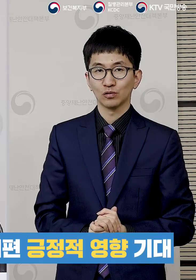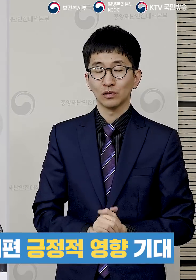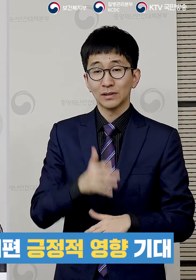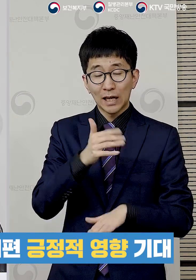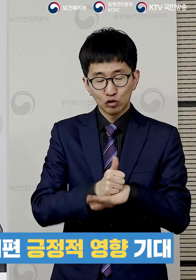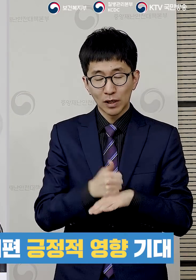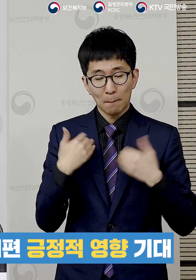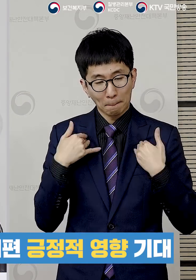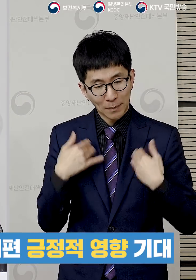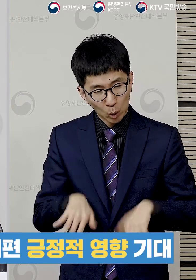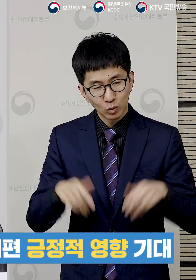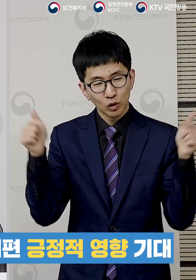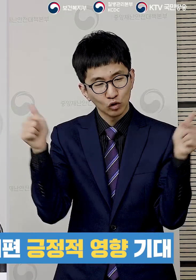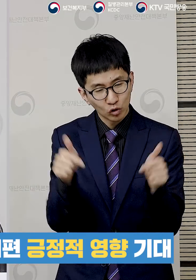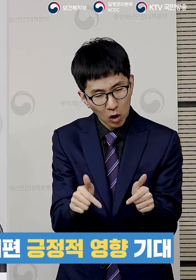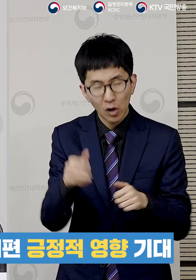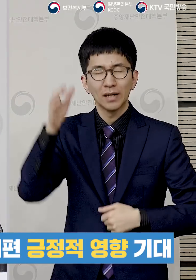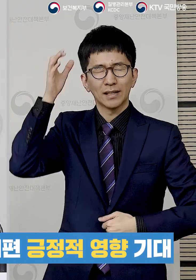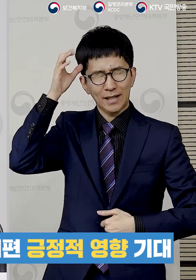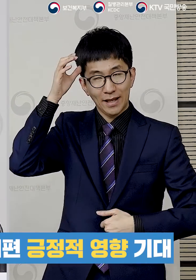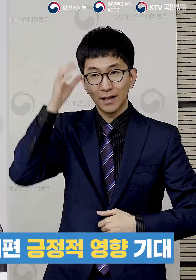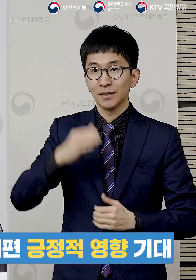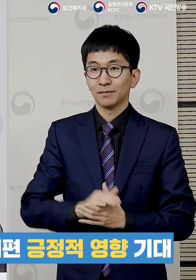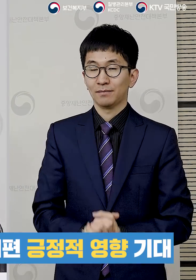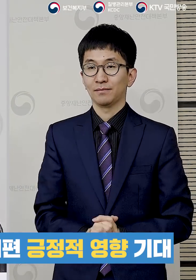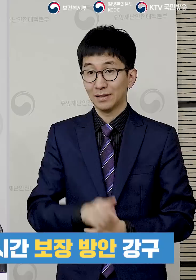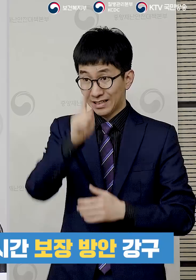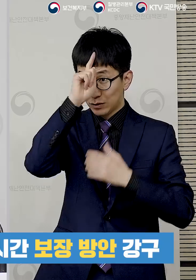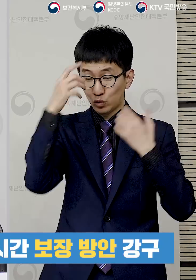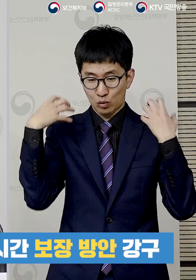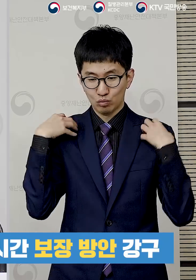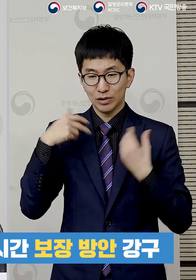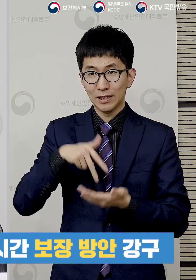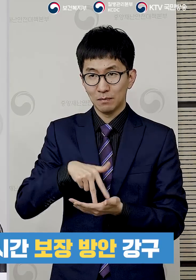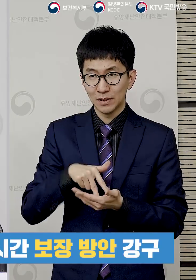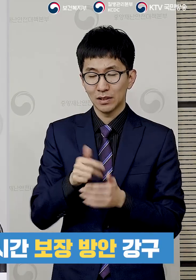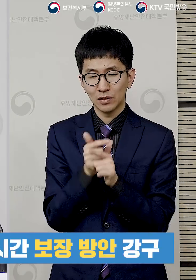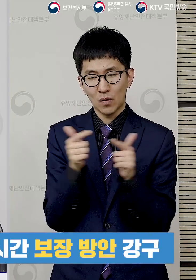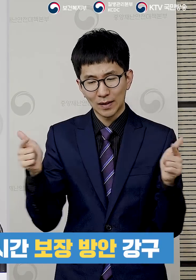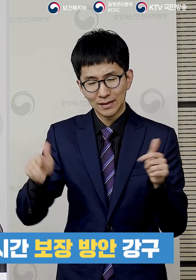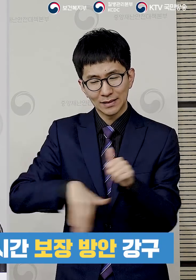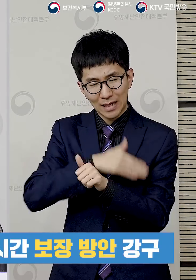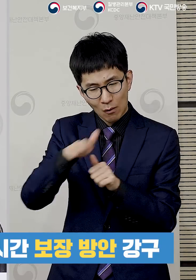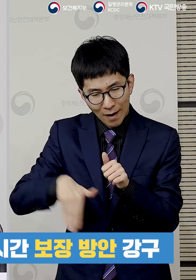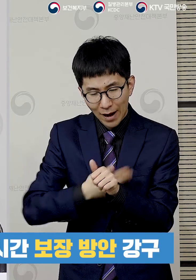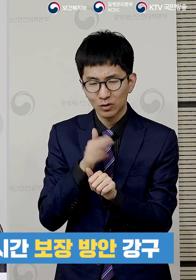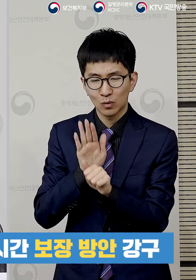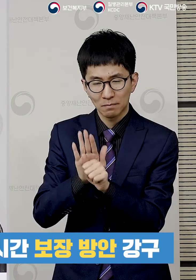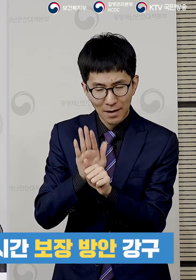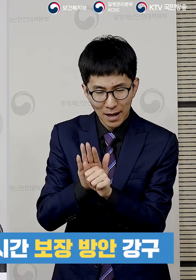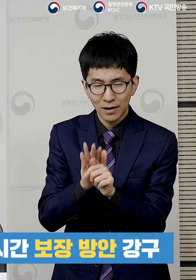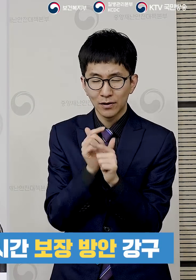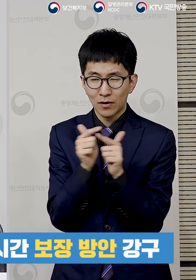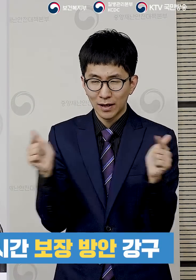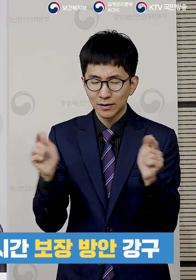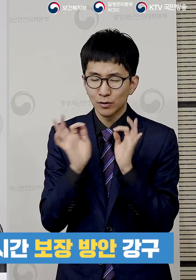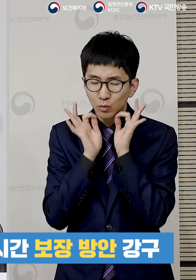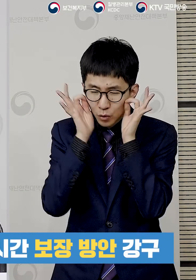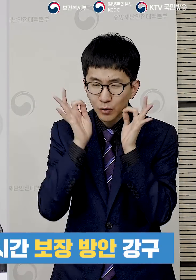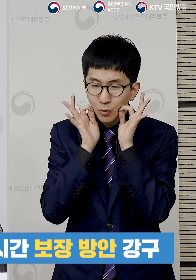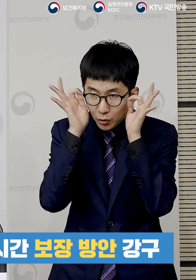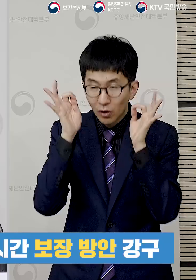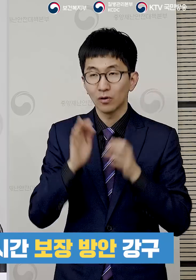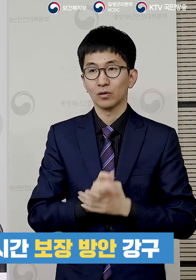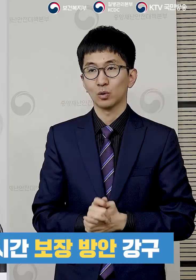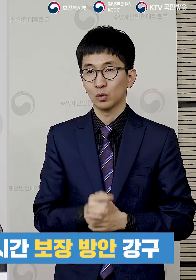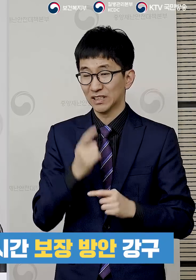긍정적인 영향을 미쳤으면 하는 기대를 가지고 있습니다. 정부가 여러 가지 예우와 지원에 있어서 좀 더